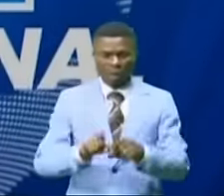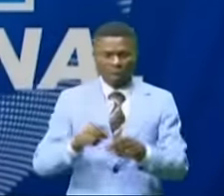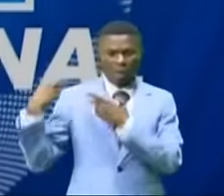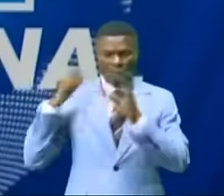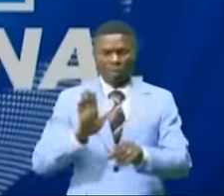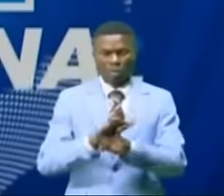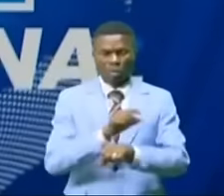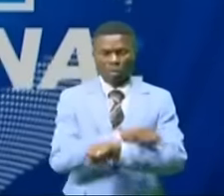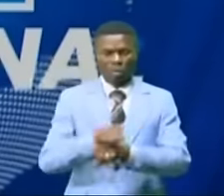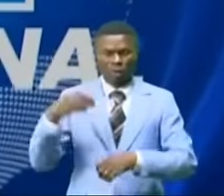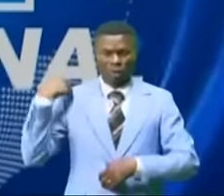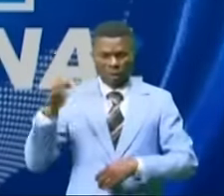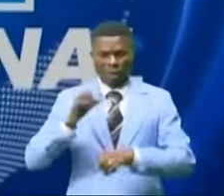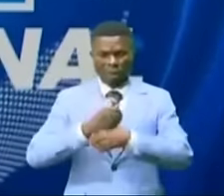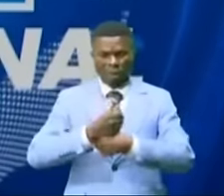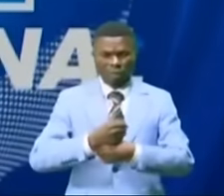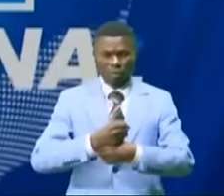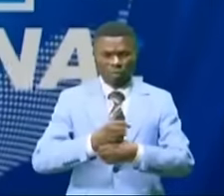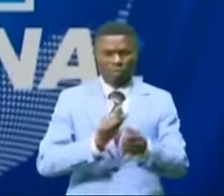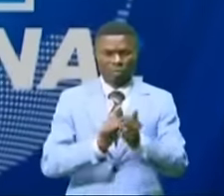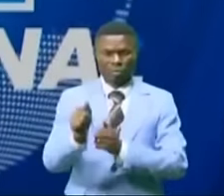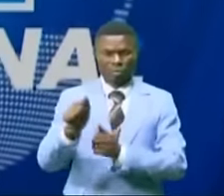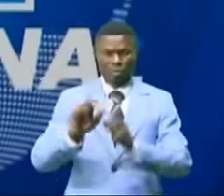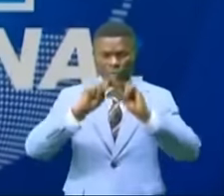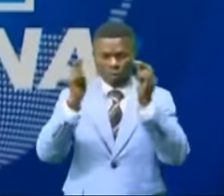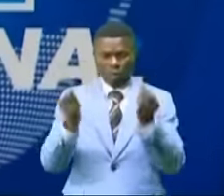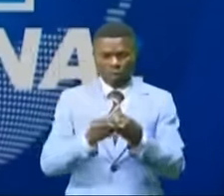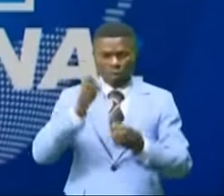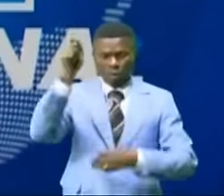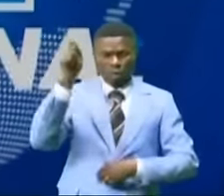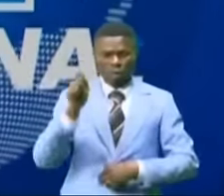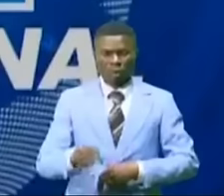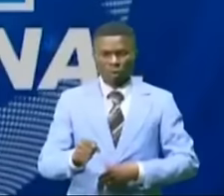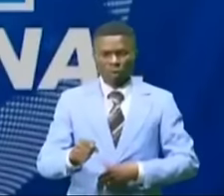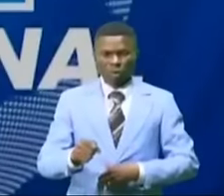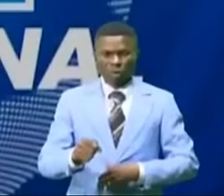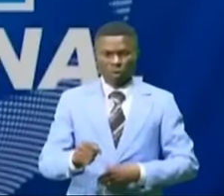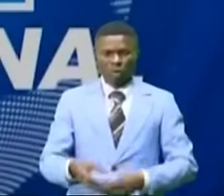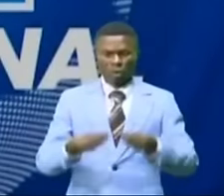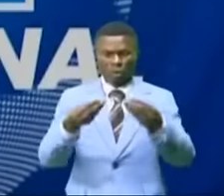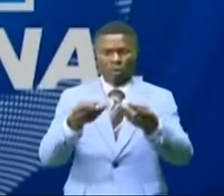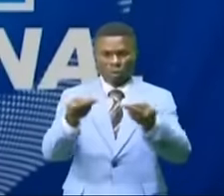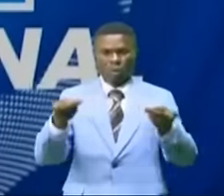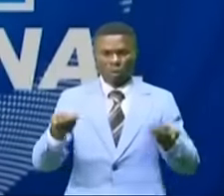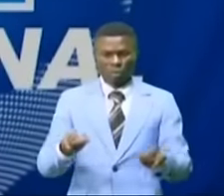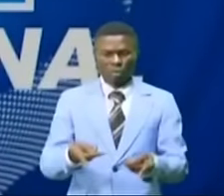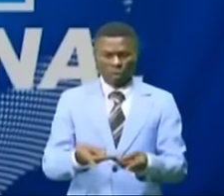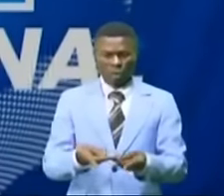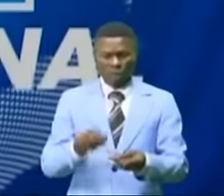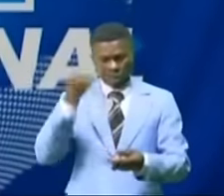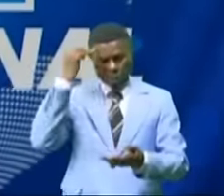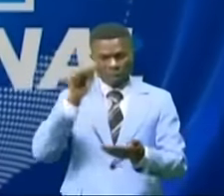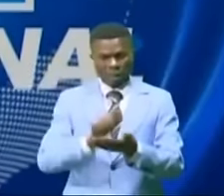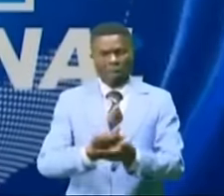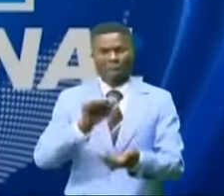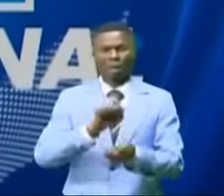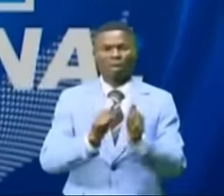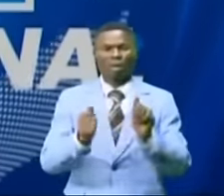différentes administrations créées par les mouvements armés a été mise en place. C'est dans ce cadre que la